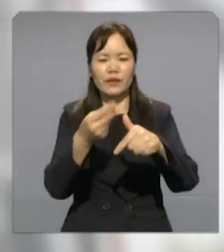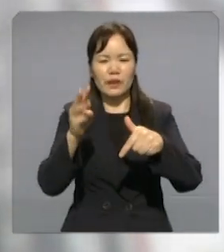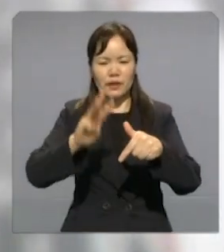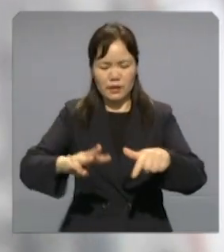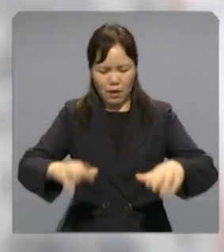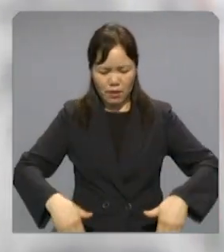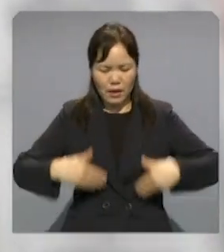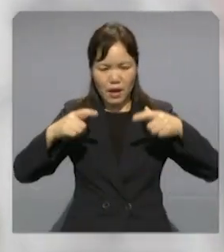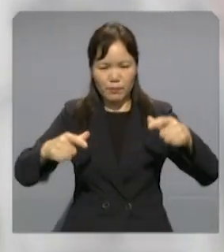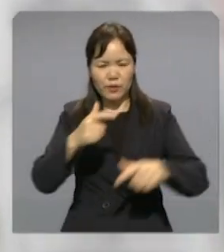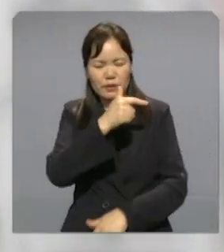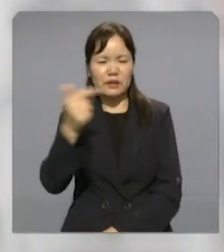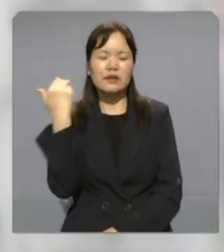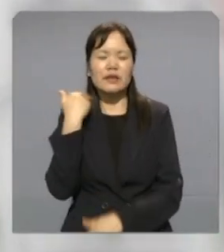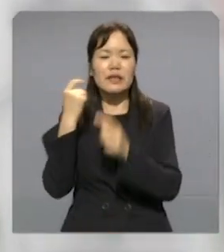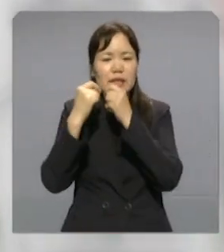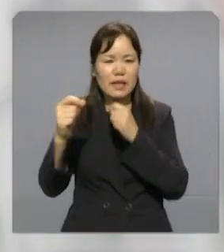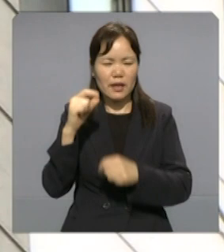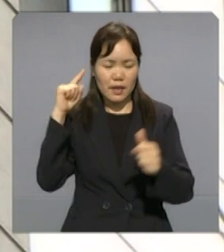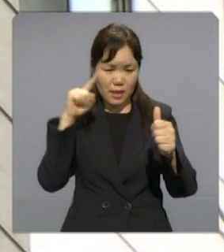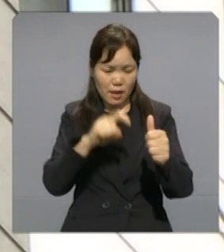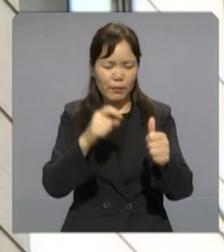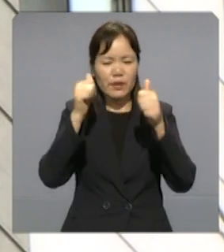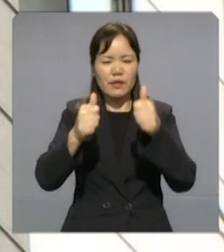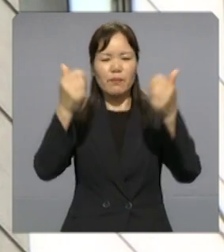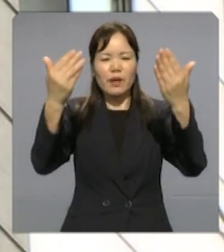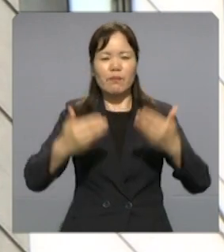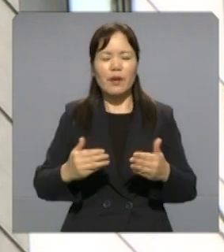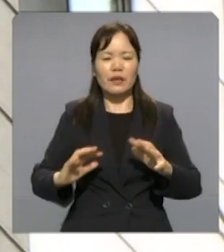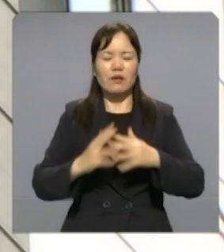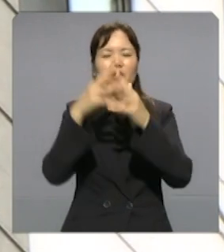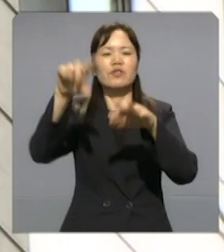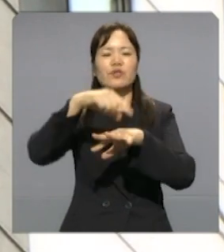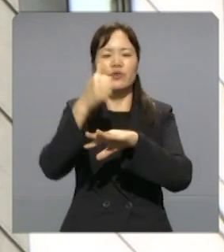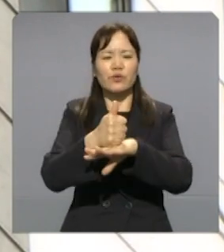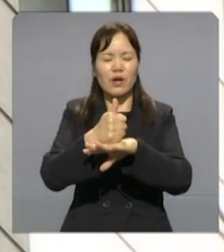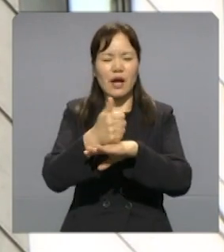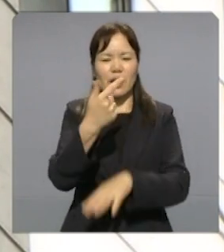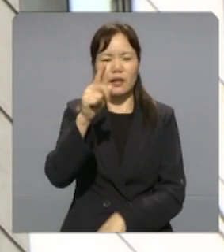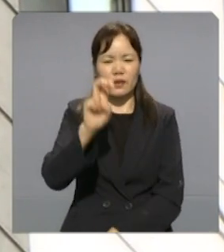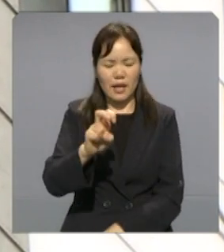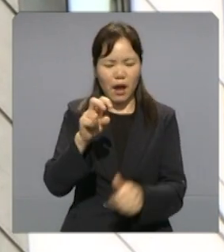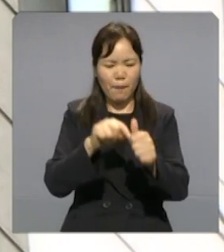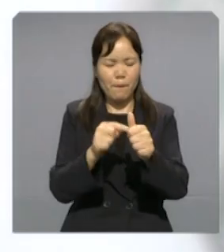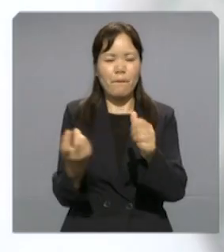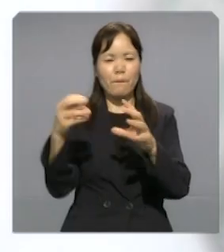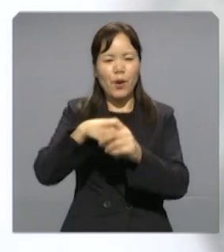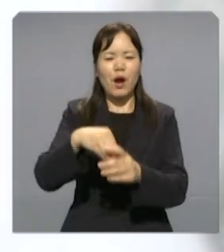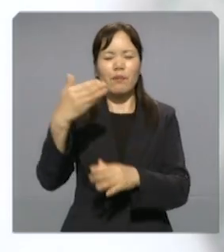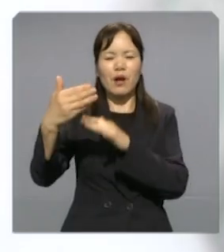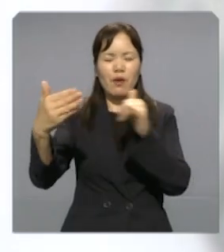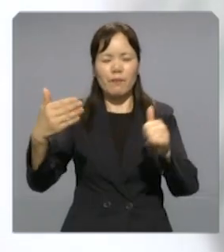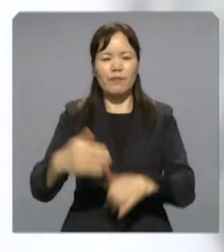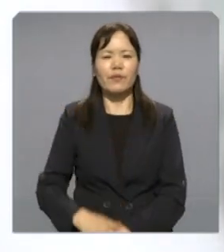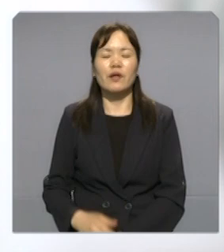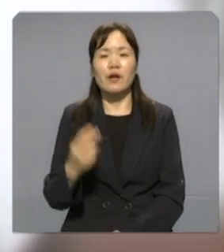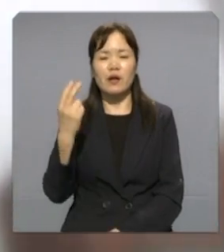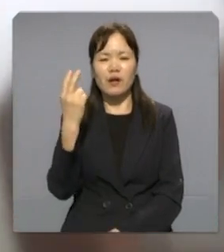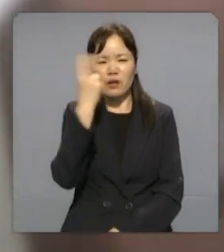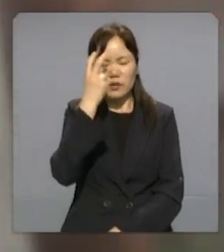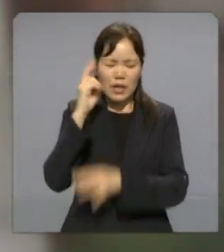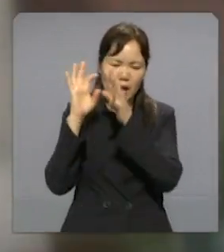인천 미추홀구 대규모 전세자기 혐의로 재판을 받고 있는 건축학 예순두살 남모 씨와 일당 9명 수사를